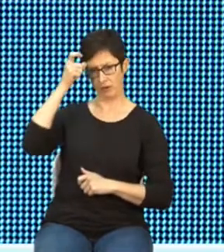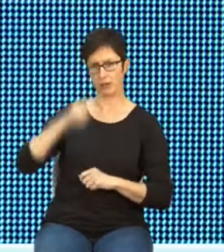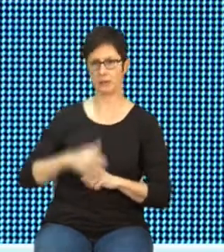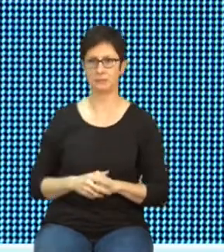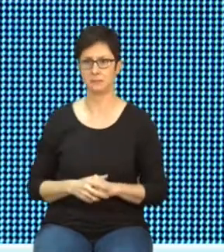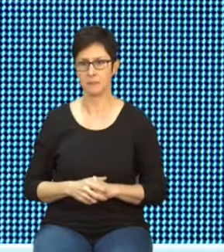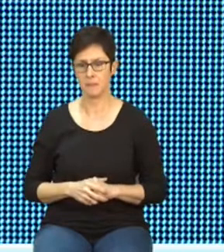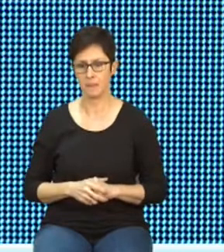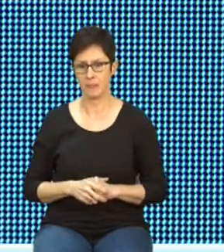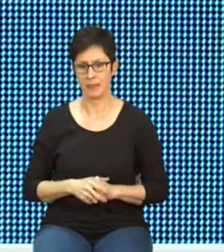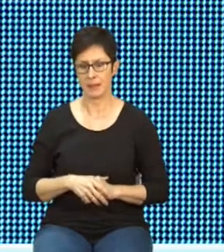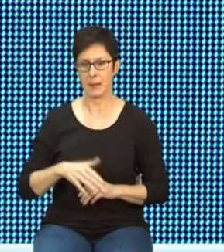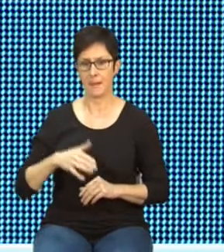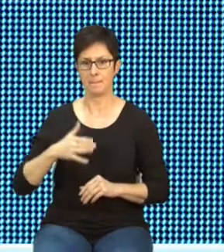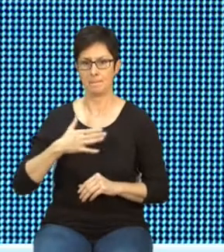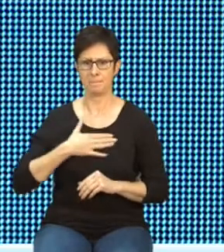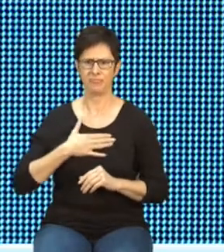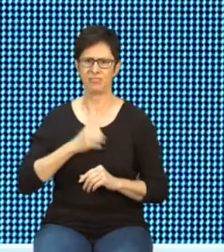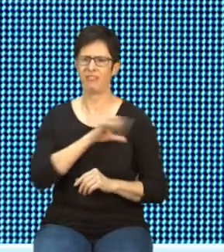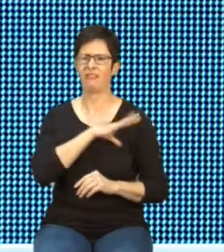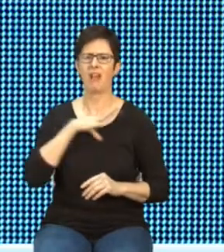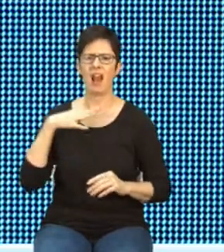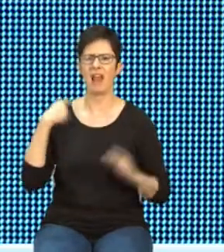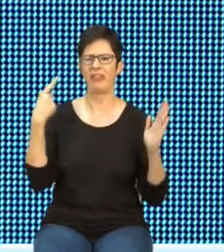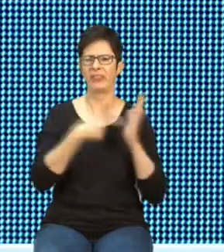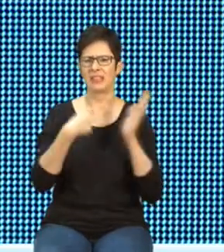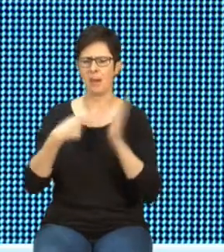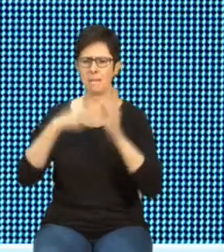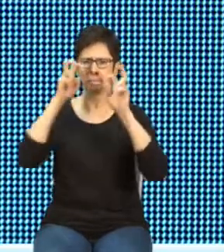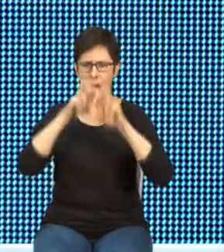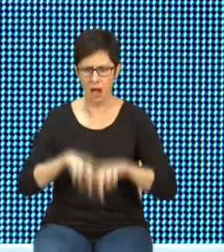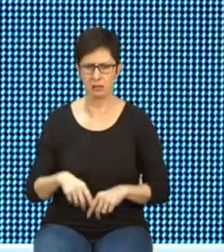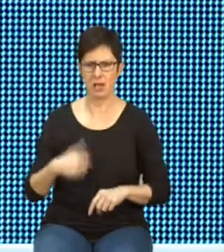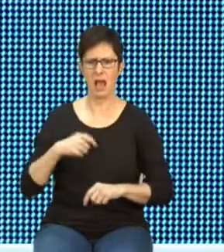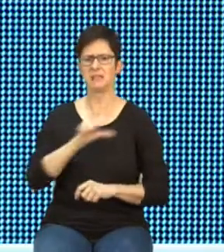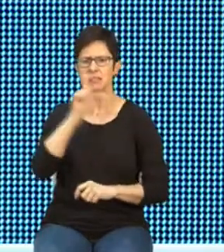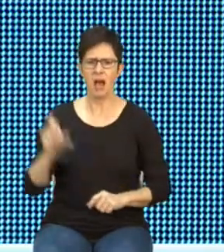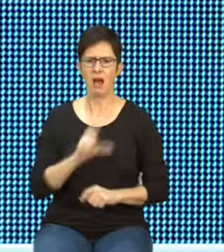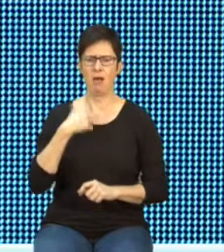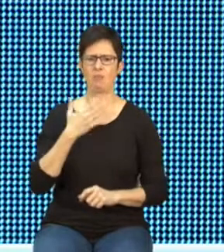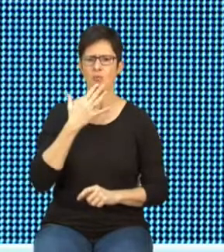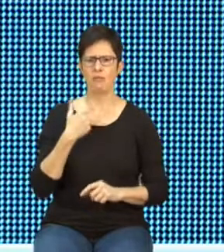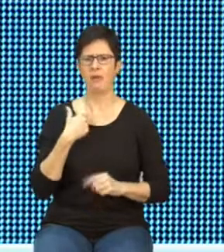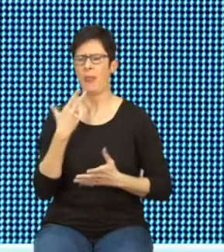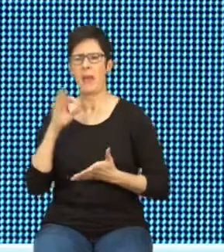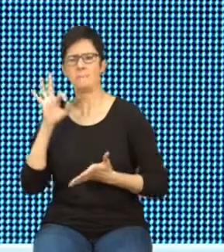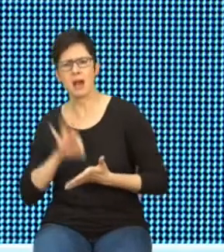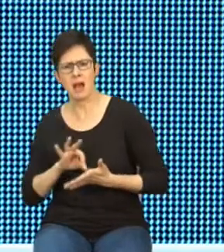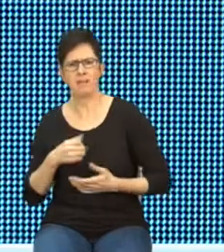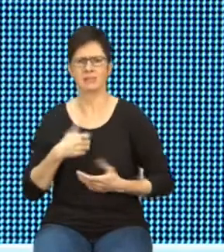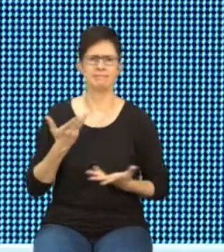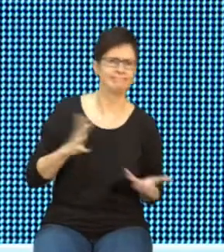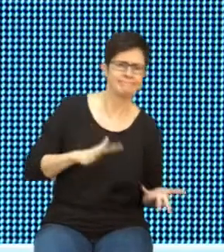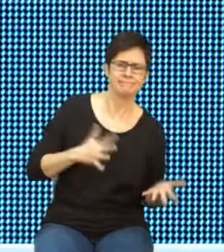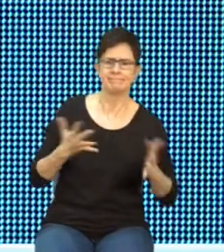mamy wykonane w tym czasie tysiące tych badań ciągle mówimy o dużej niepewności ciągle nie jesteśmy w stanie powiedzieć